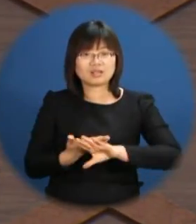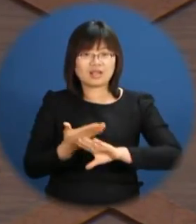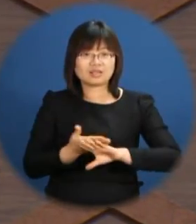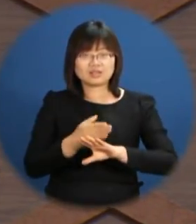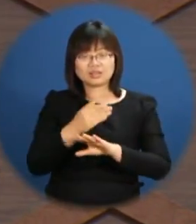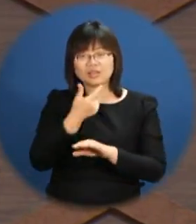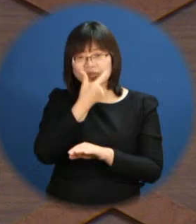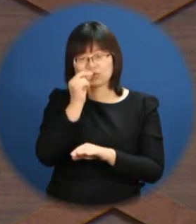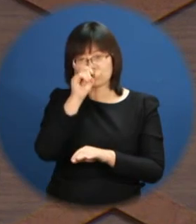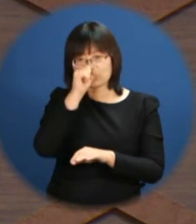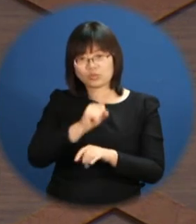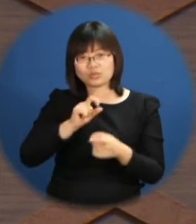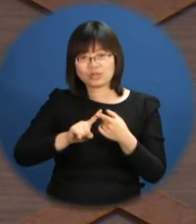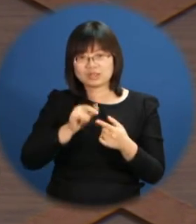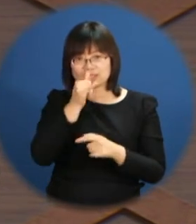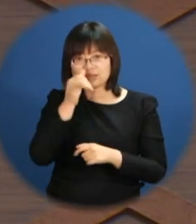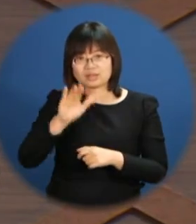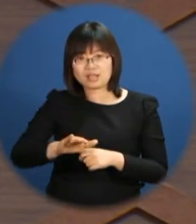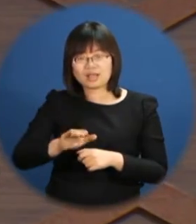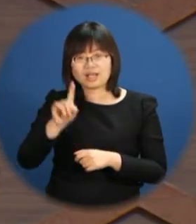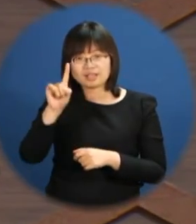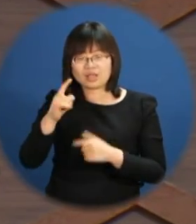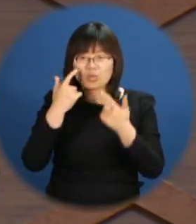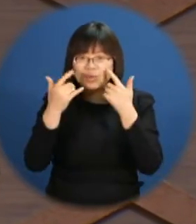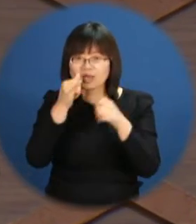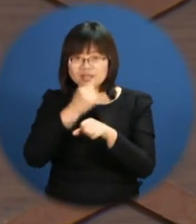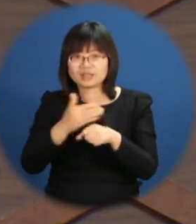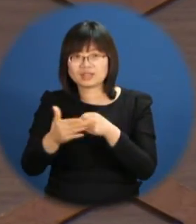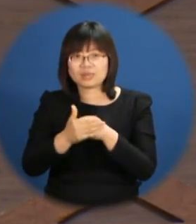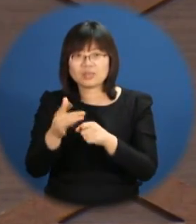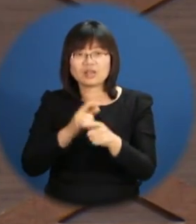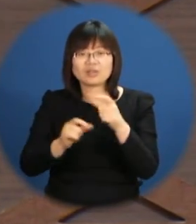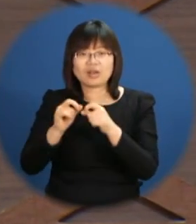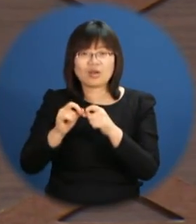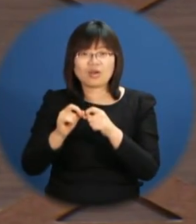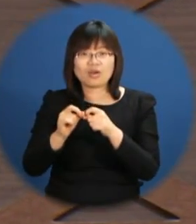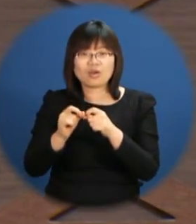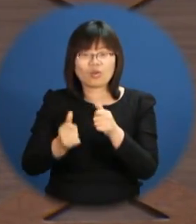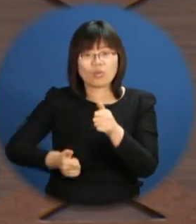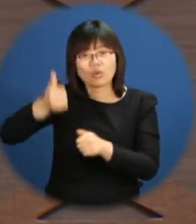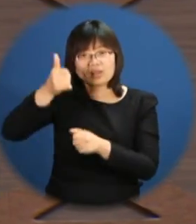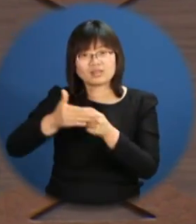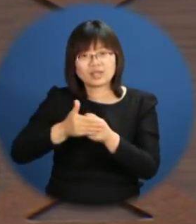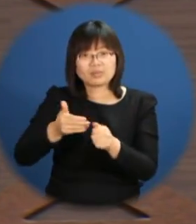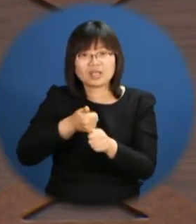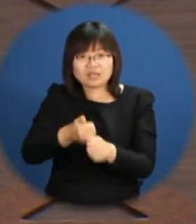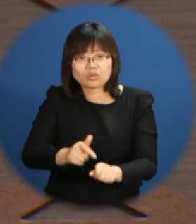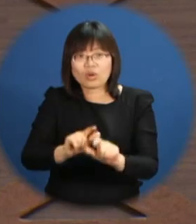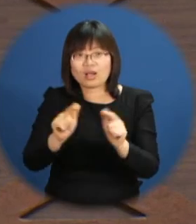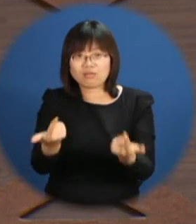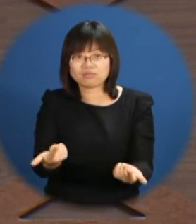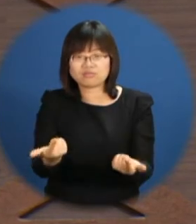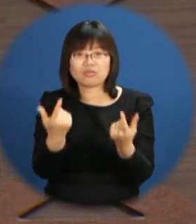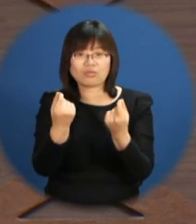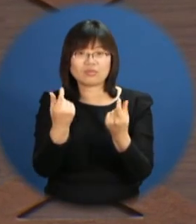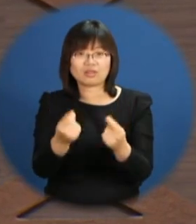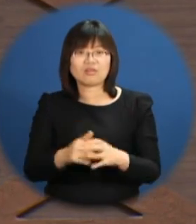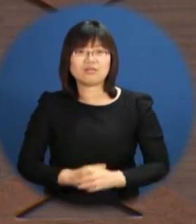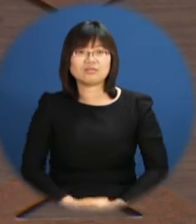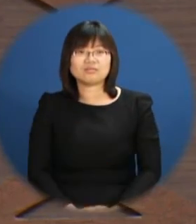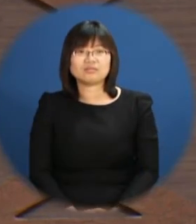장 단점이 있었는데 한쪽이 확실해서 5 5월에서 확실히 월에서 인건 은 아니었던 것 같다는